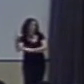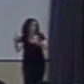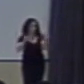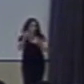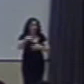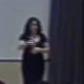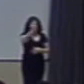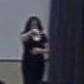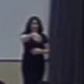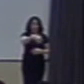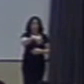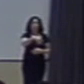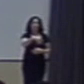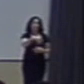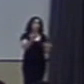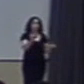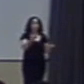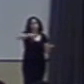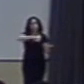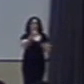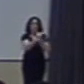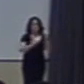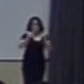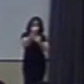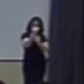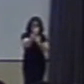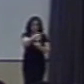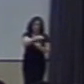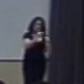a Catalunya estem una mica per sobre de la mitjana estatal.